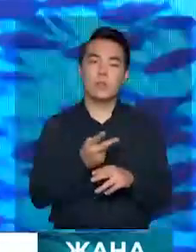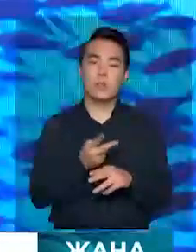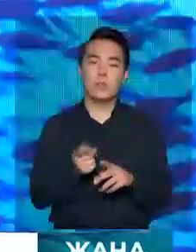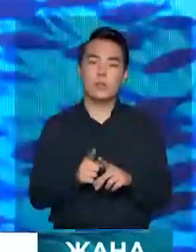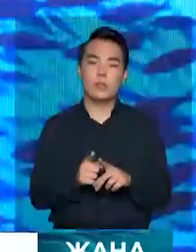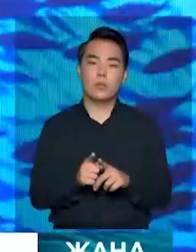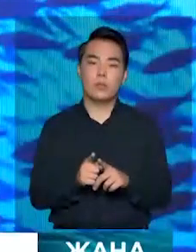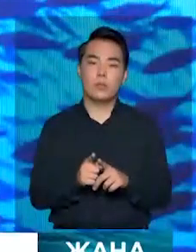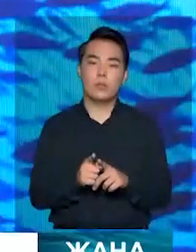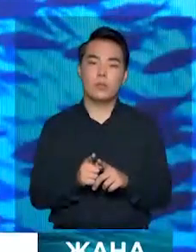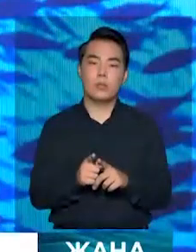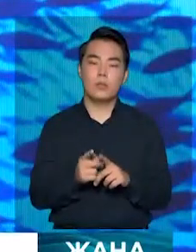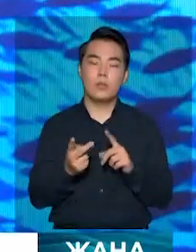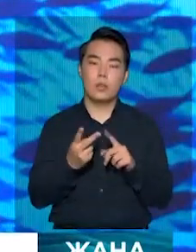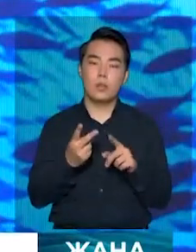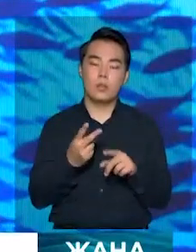мынау